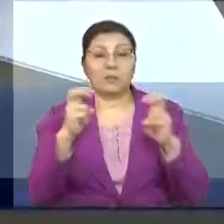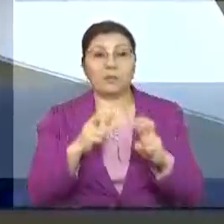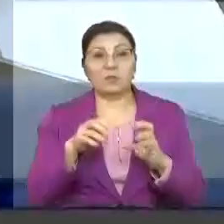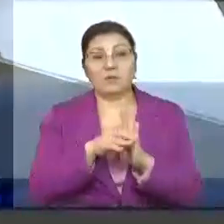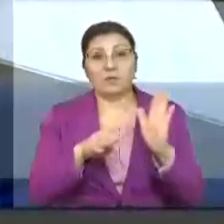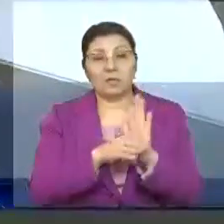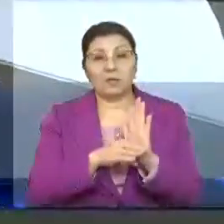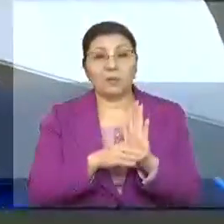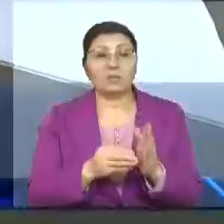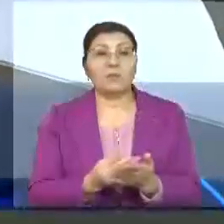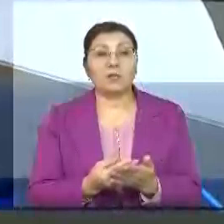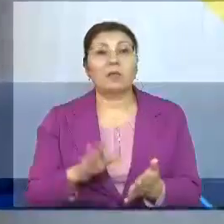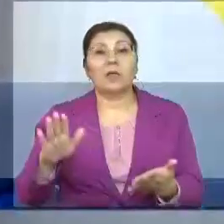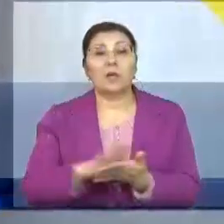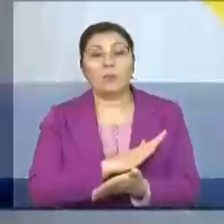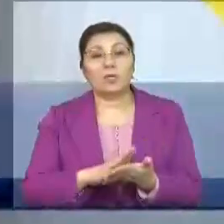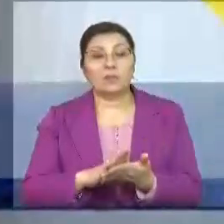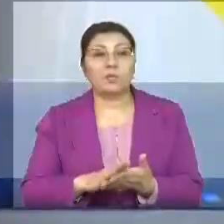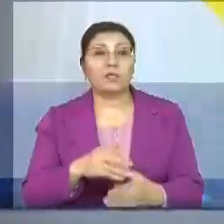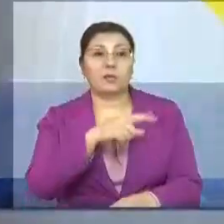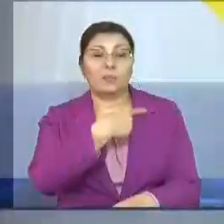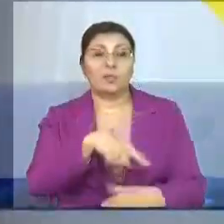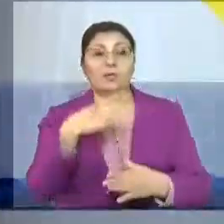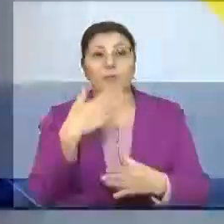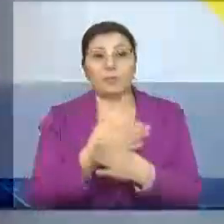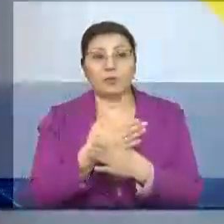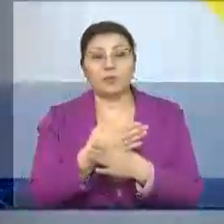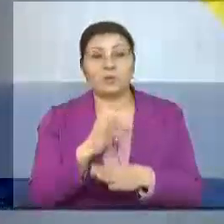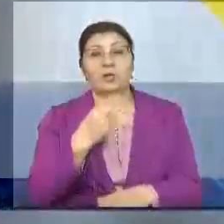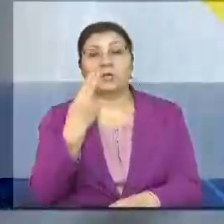перечень гарантированного объема бесплатной медицинской помощи и пакет